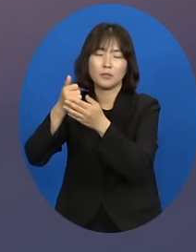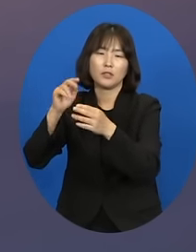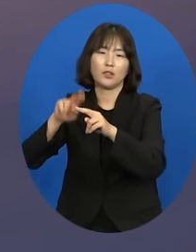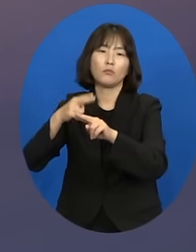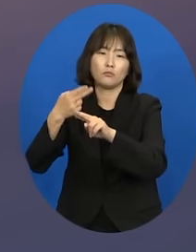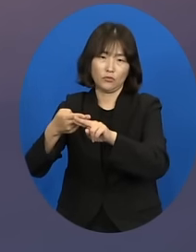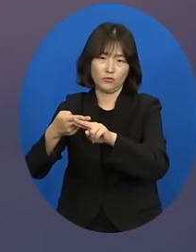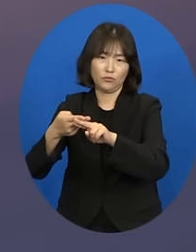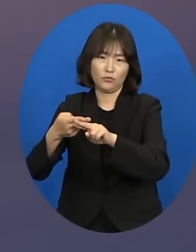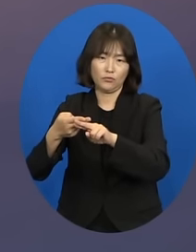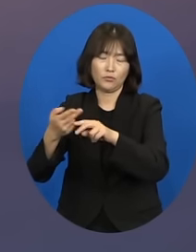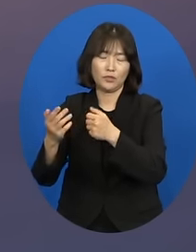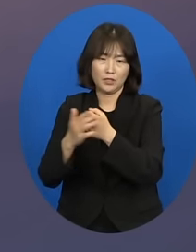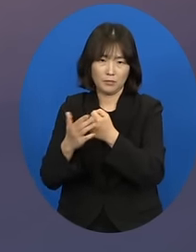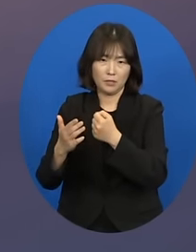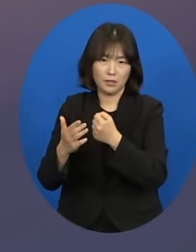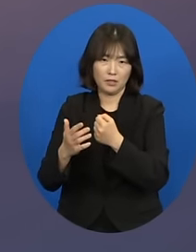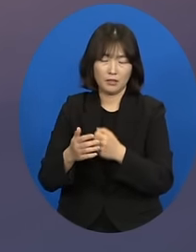내가 낫고자 하느냐,